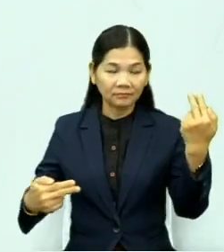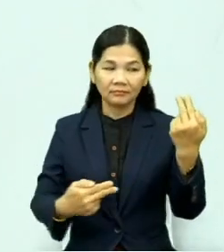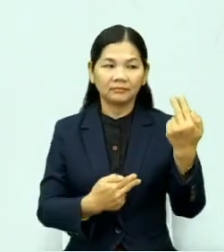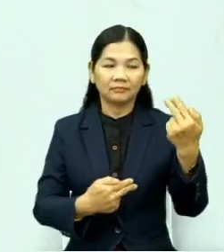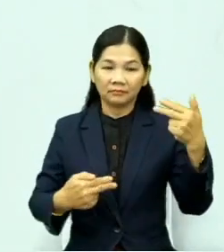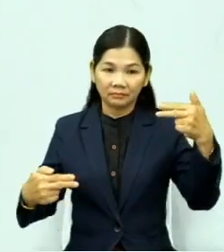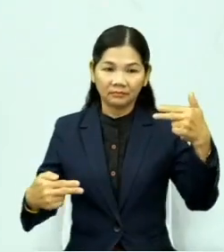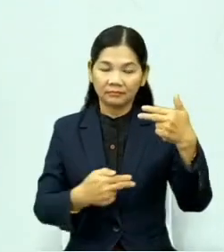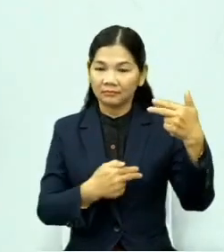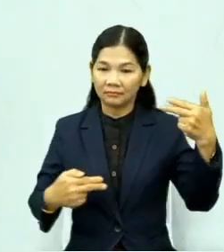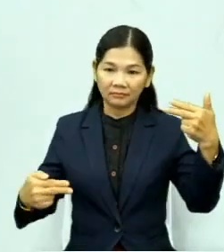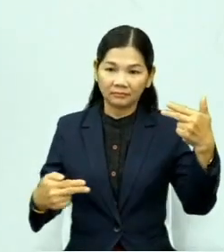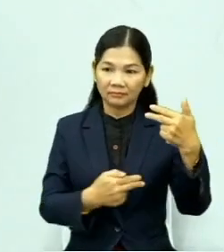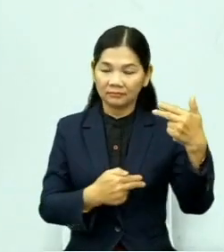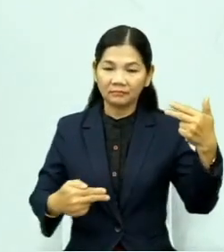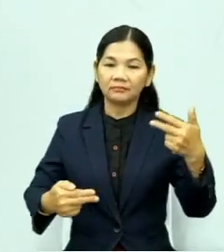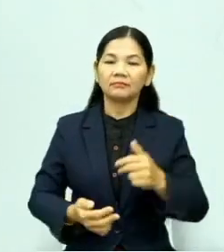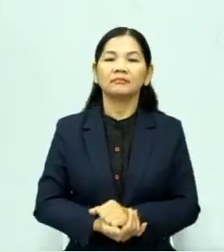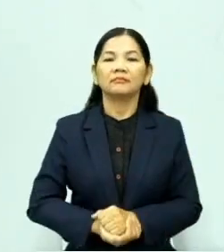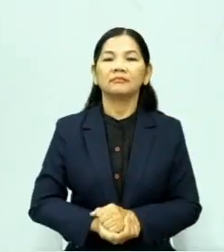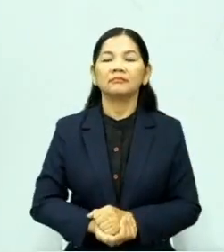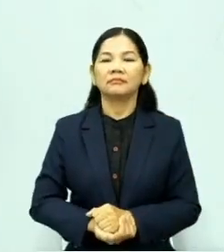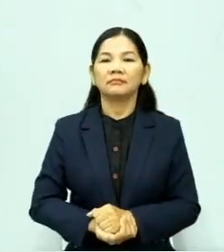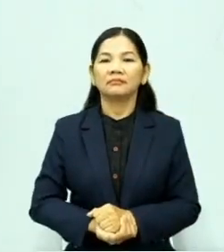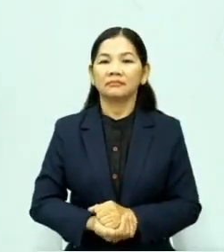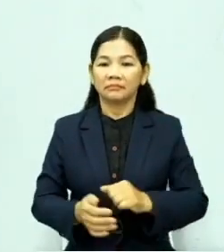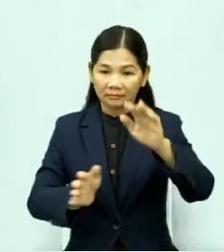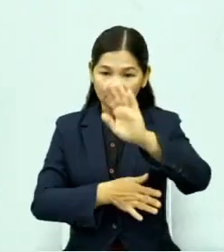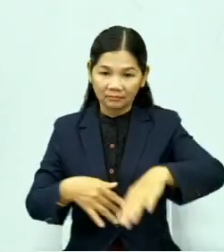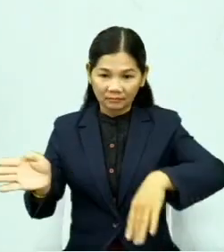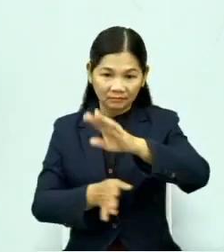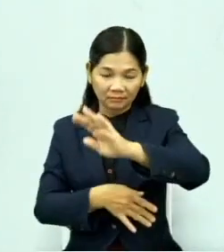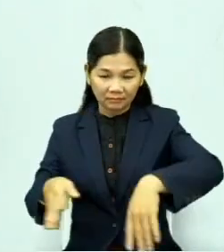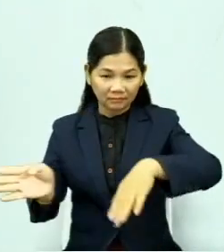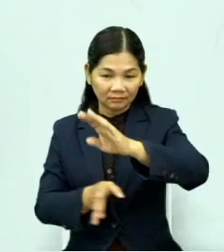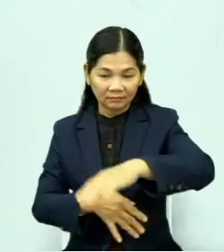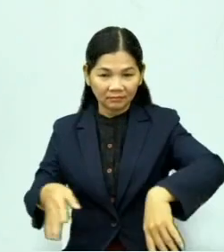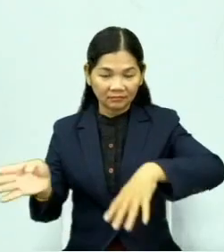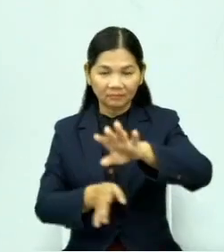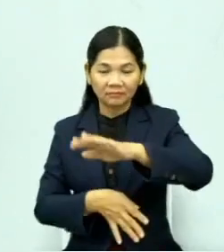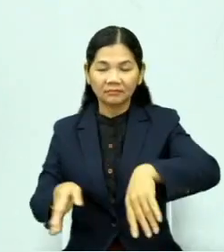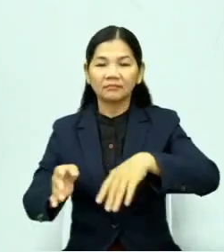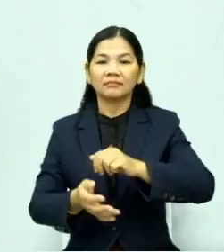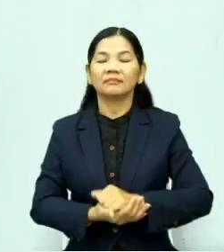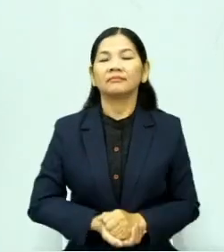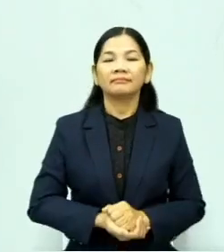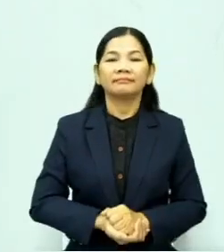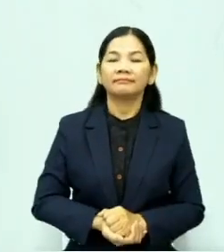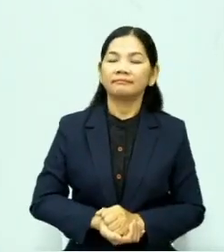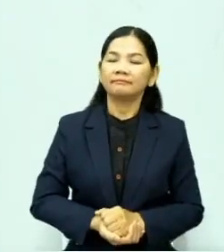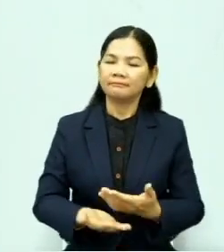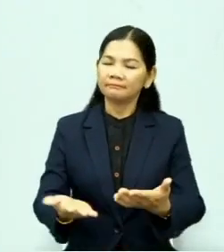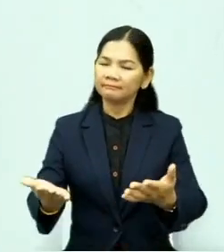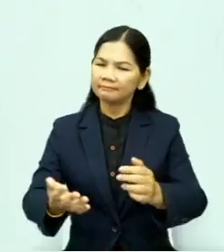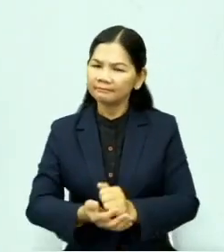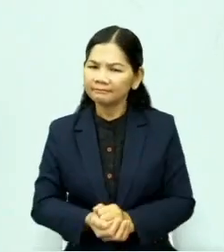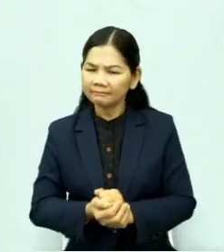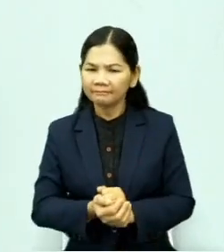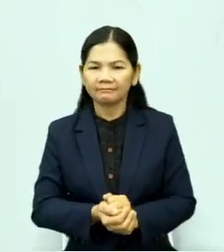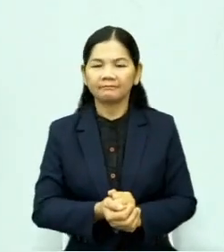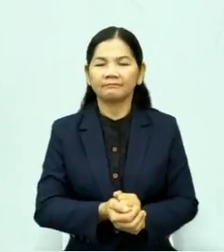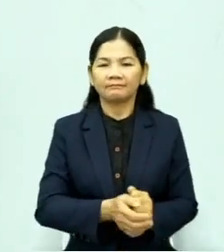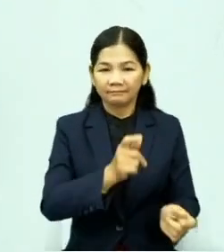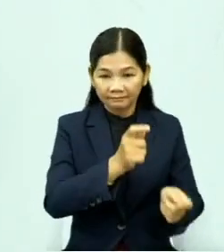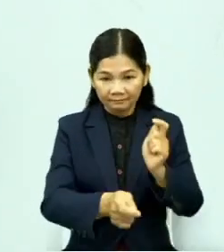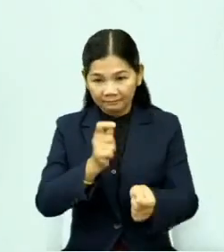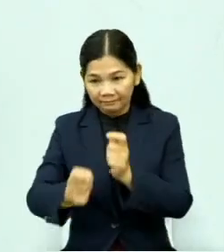Chà, miền ấy tiết ta con Chà, miền sko Chà, là ổn nà Chà, miền ở vầy tiết ta con Chà, miền khâm nà con